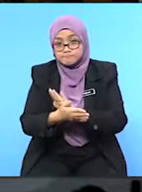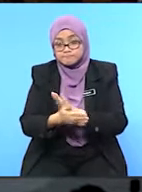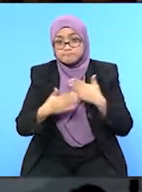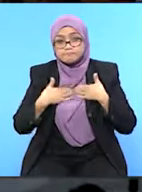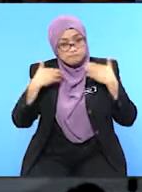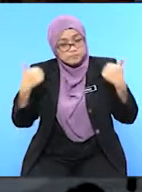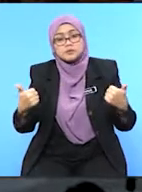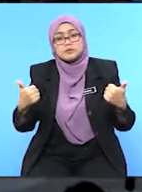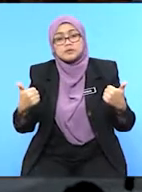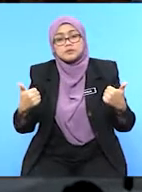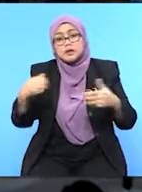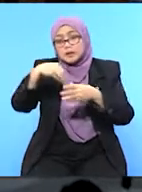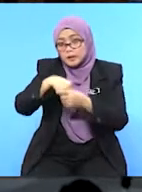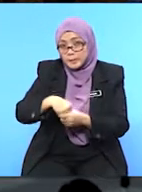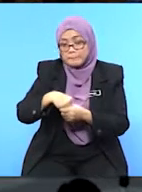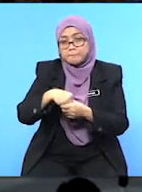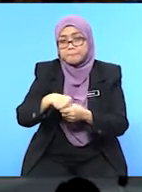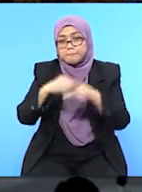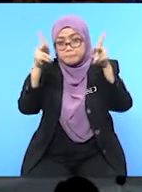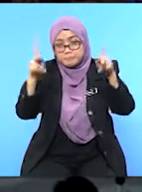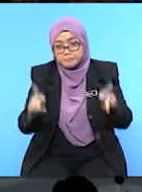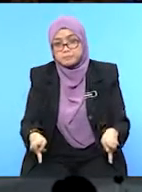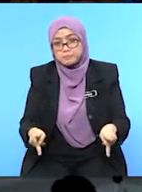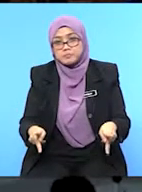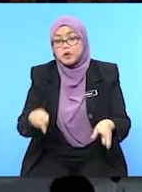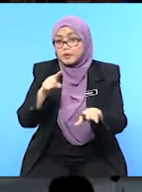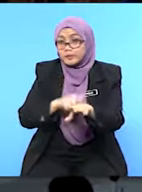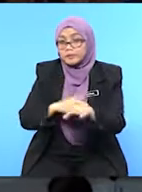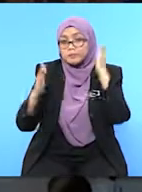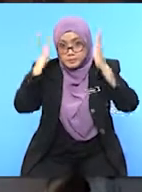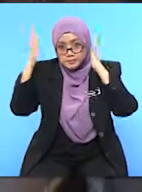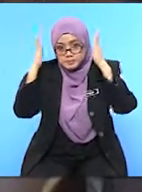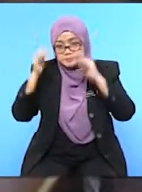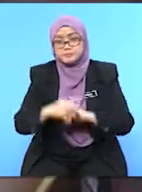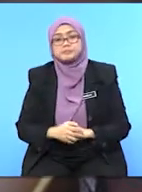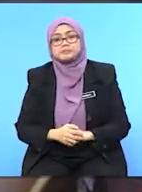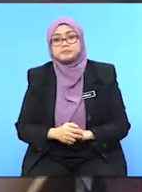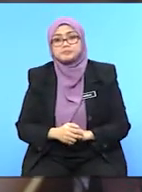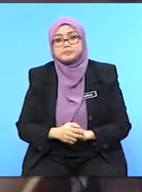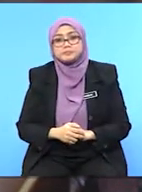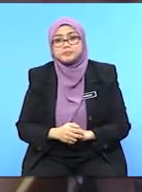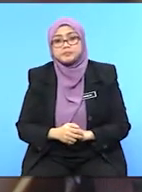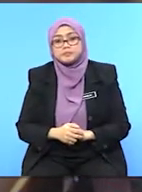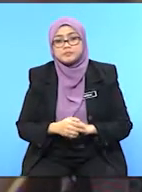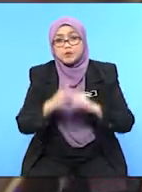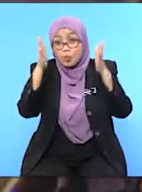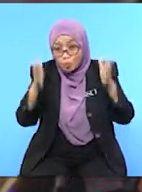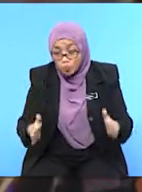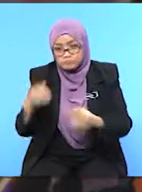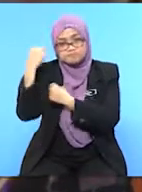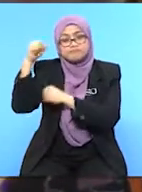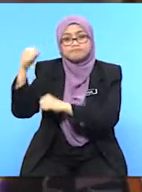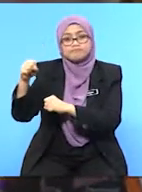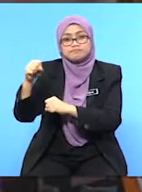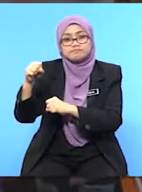dalam kaleng community hindari kita Oke Selain itu peranan icon Sukanegara bukan saja the high untuk